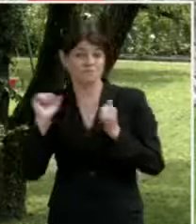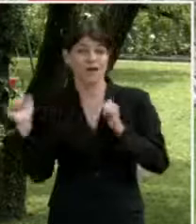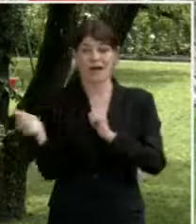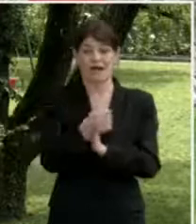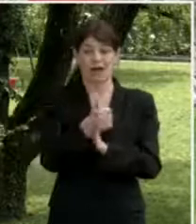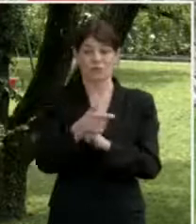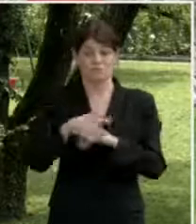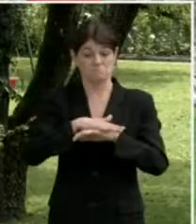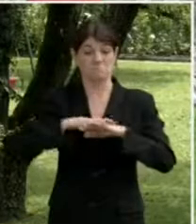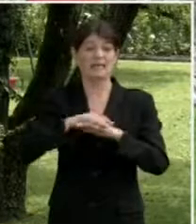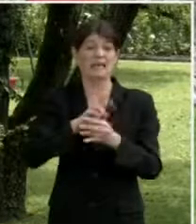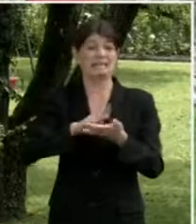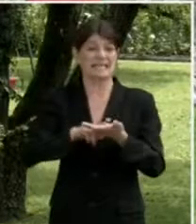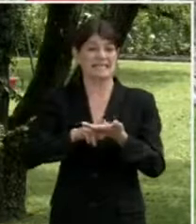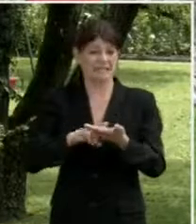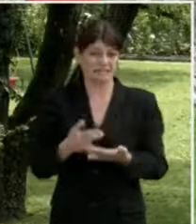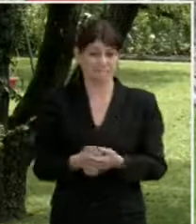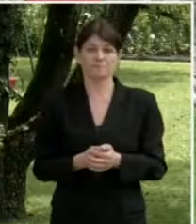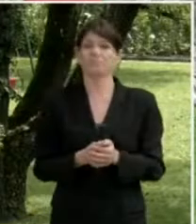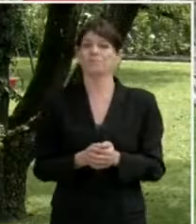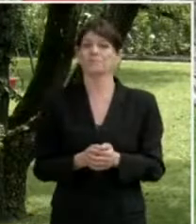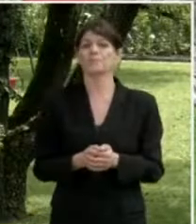der Digitalisierung.